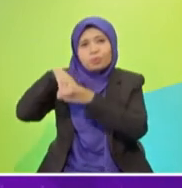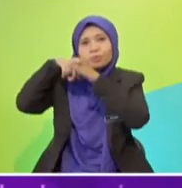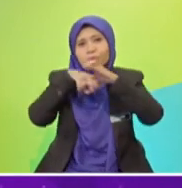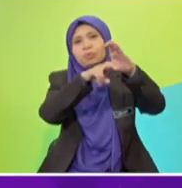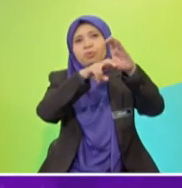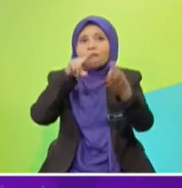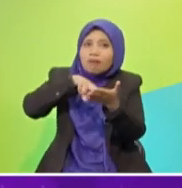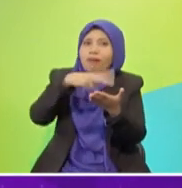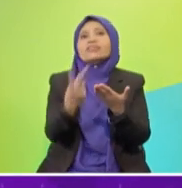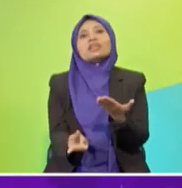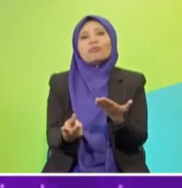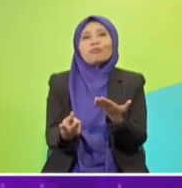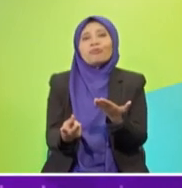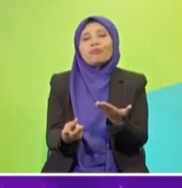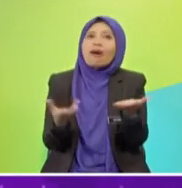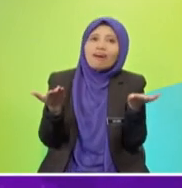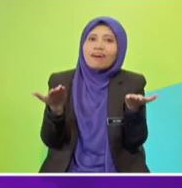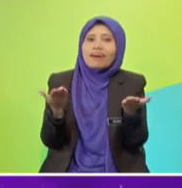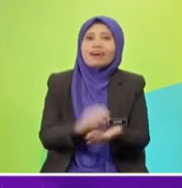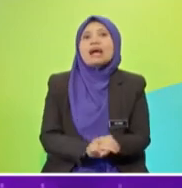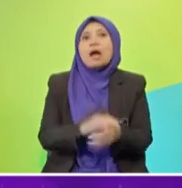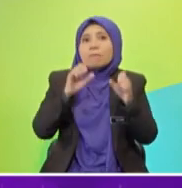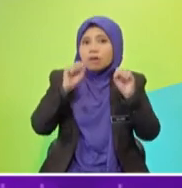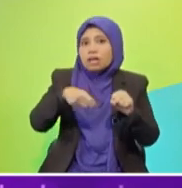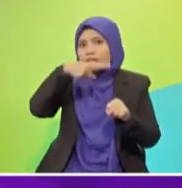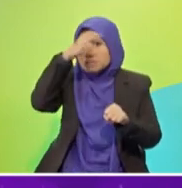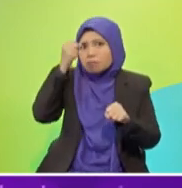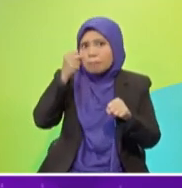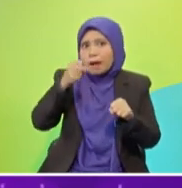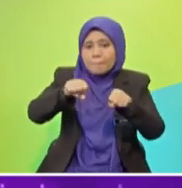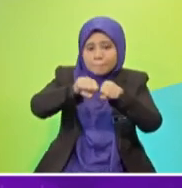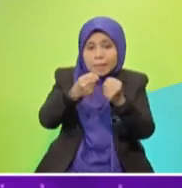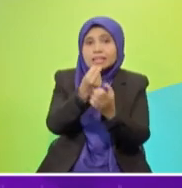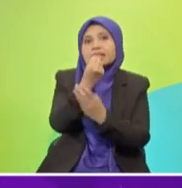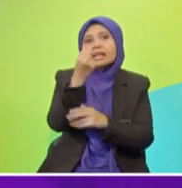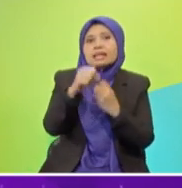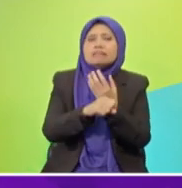terjatuhnya karena macan tuh dia boleh menyebabkan patah tangan